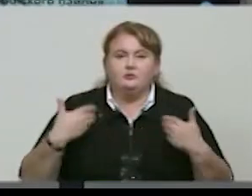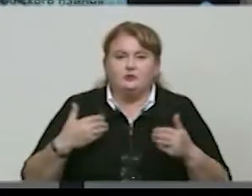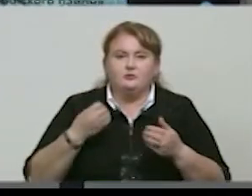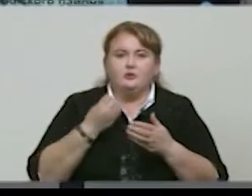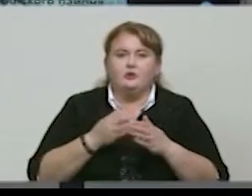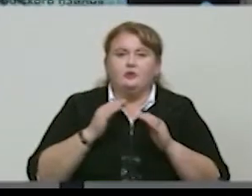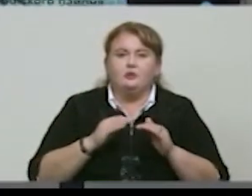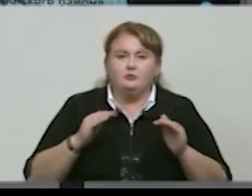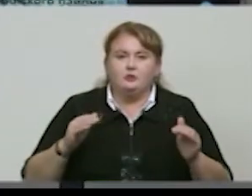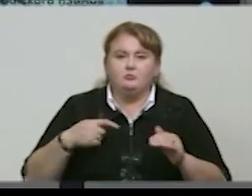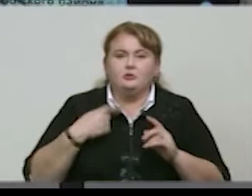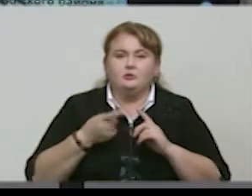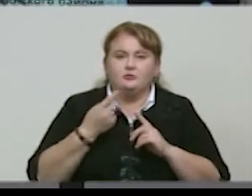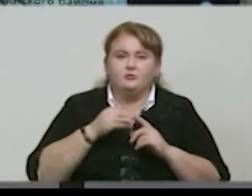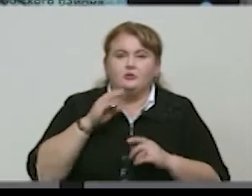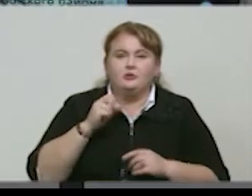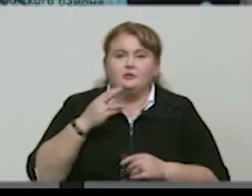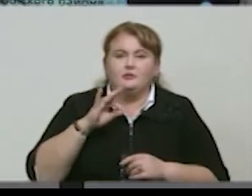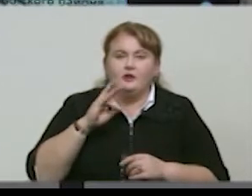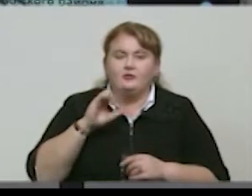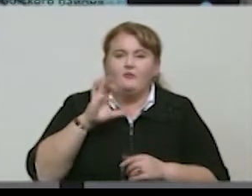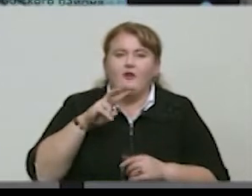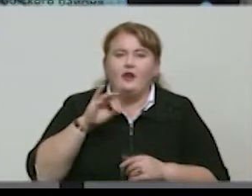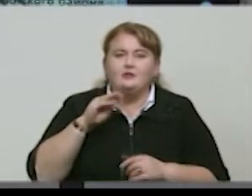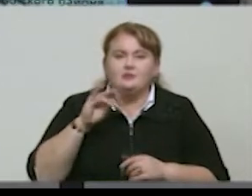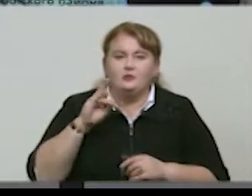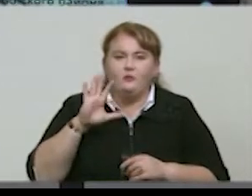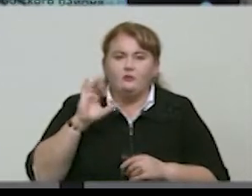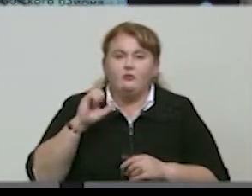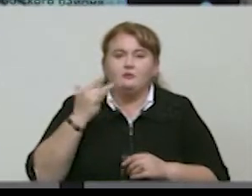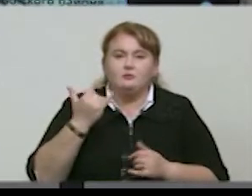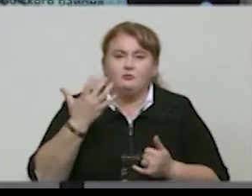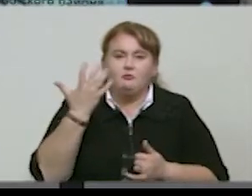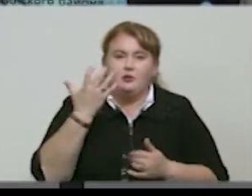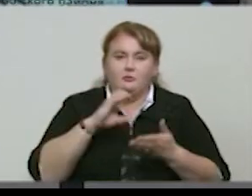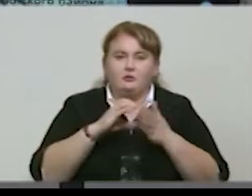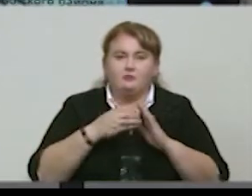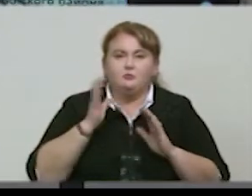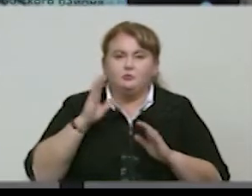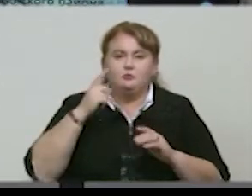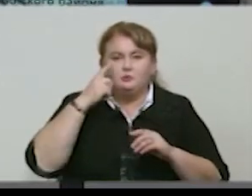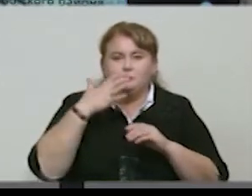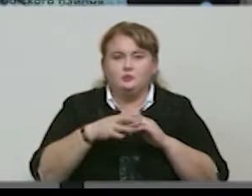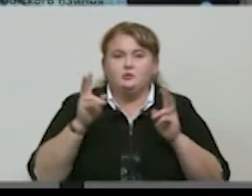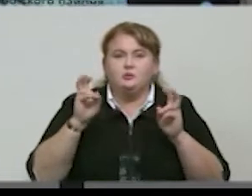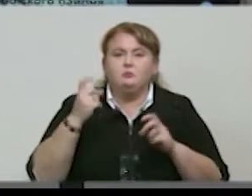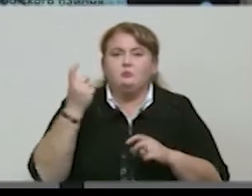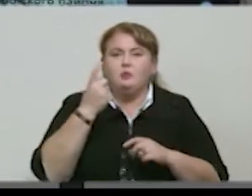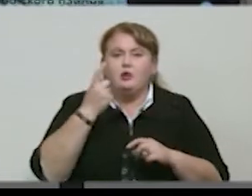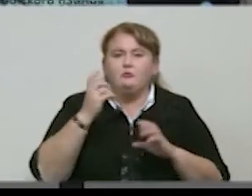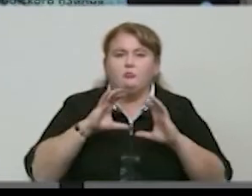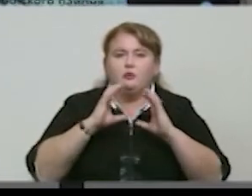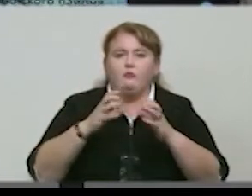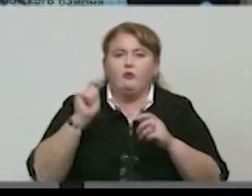Здравствуйте, дорогие ребята! Меня зовут Татьяна Валентиновна, и сегодня в 5 классе мы будем изучать тему «Первая мировая